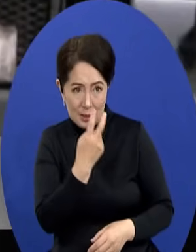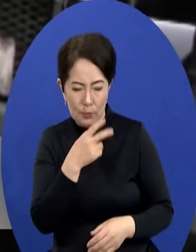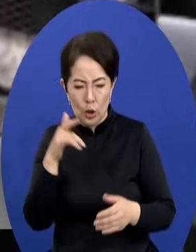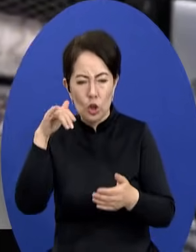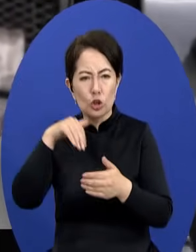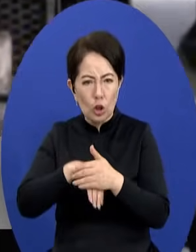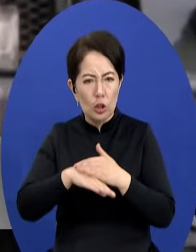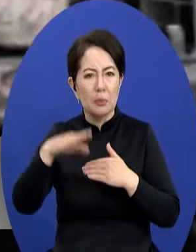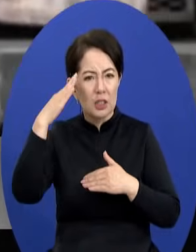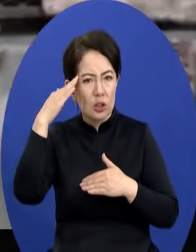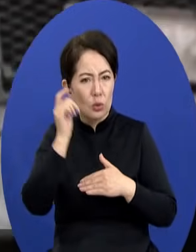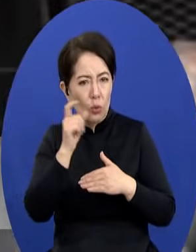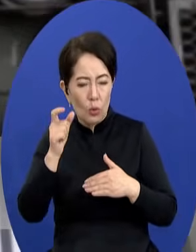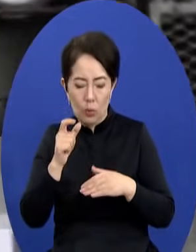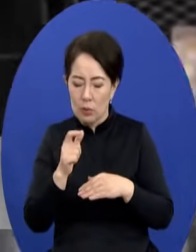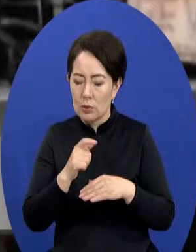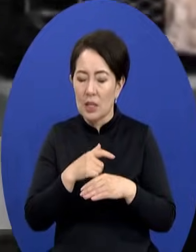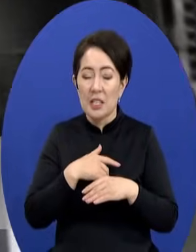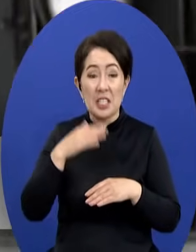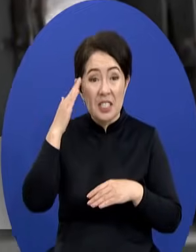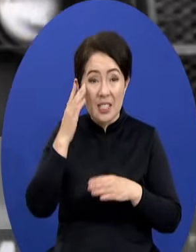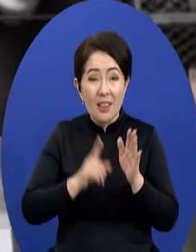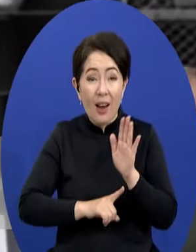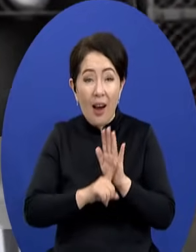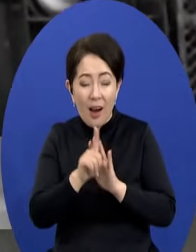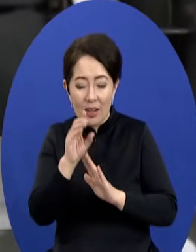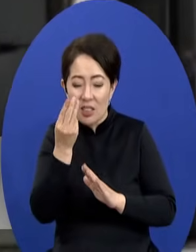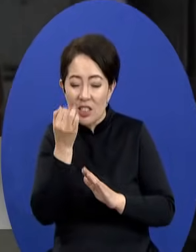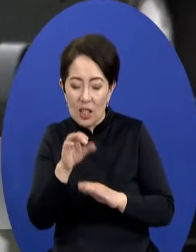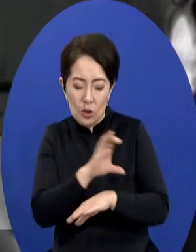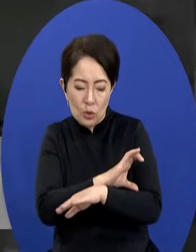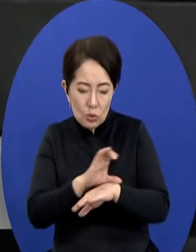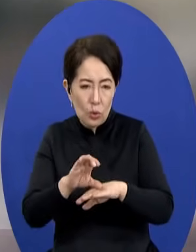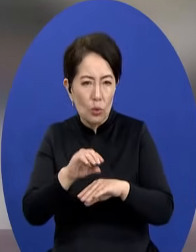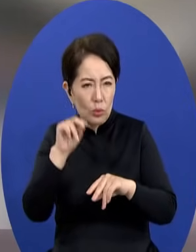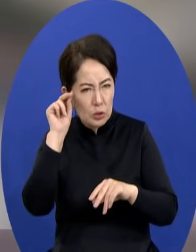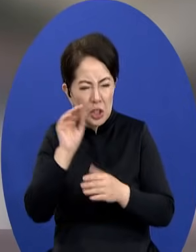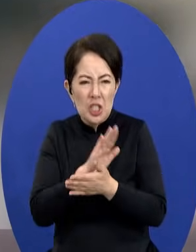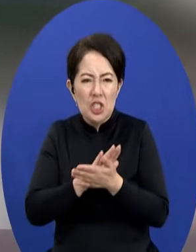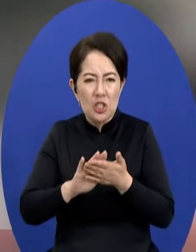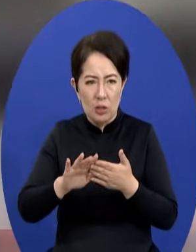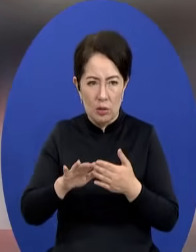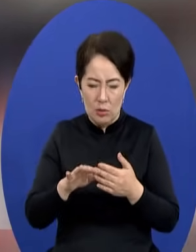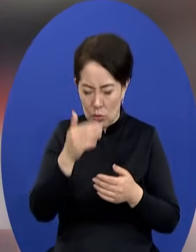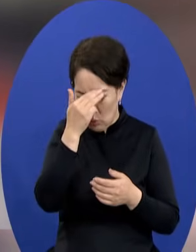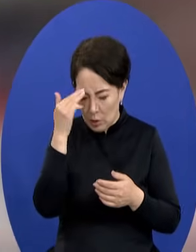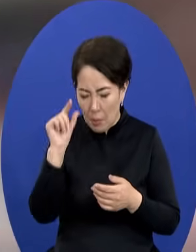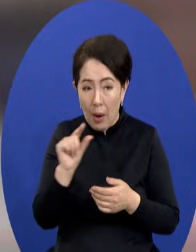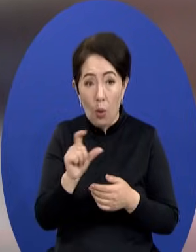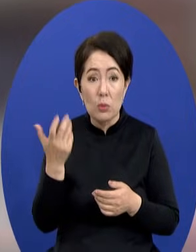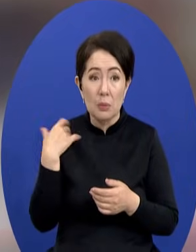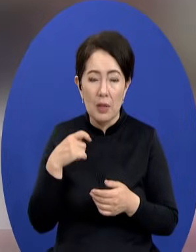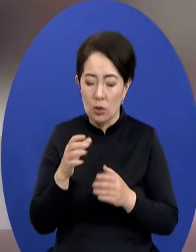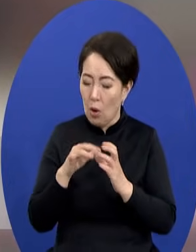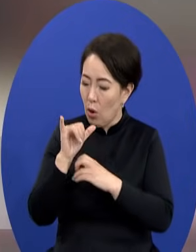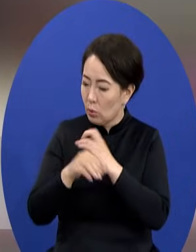сууж явсан цэргүүд армийн анхны шатны сургуулилтаан дүүргэсэн туршлага багтай шинэ албан хаагчд гэдгийг олон улсын эвлүүд бол